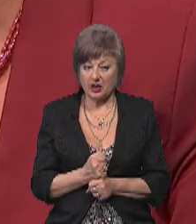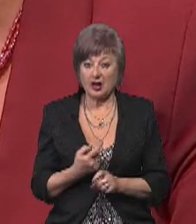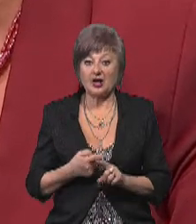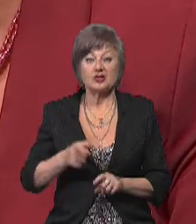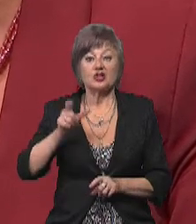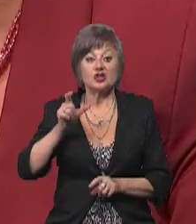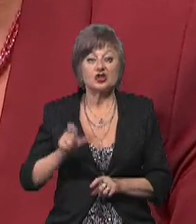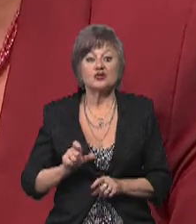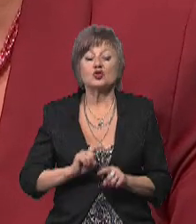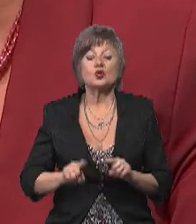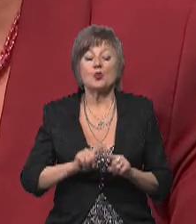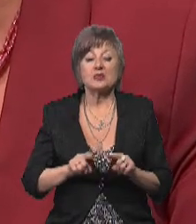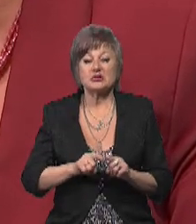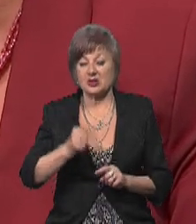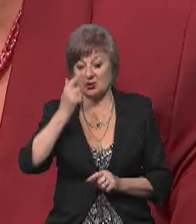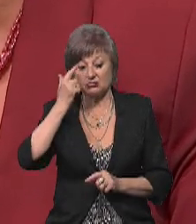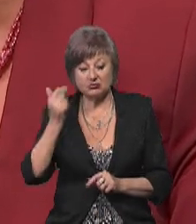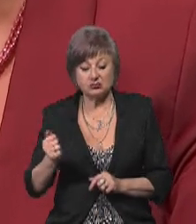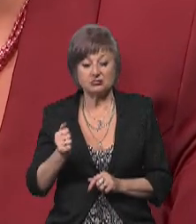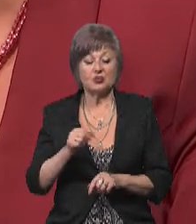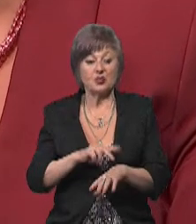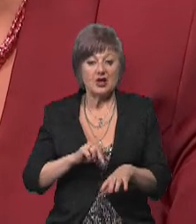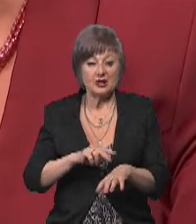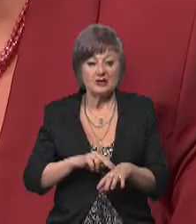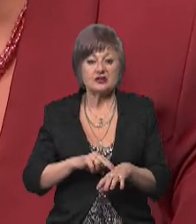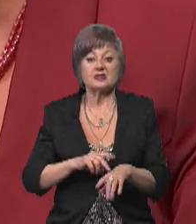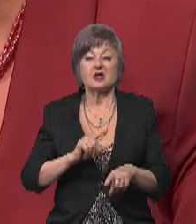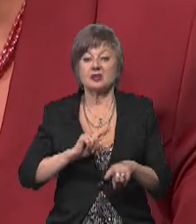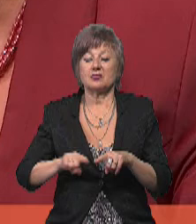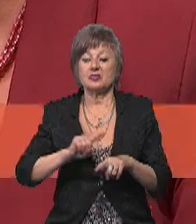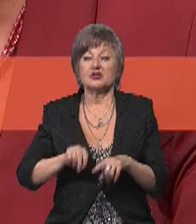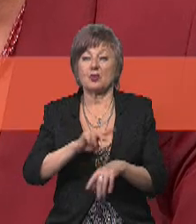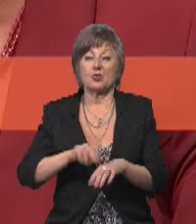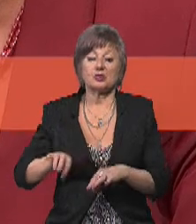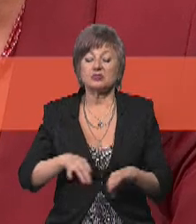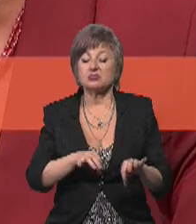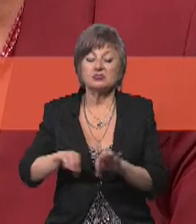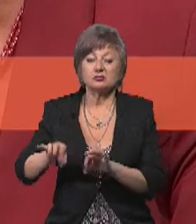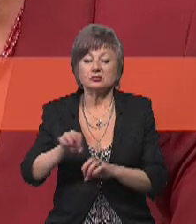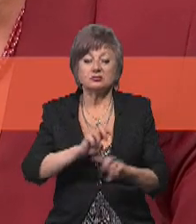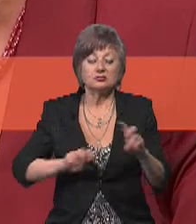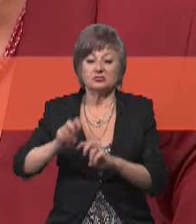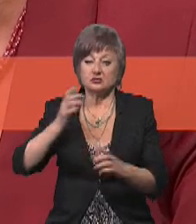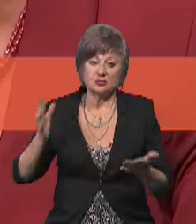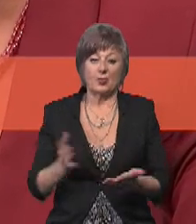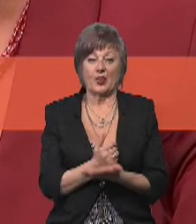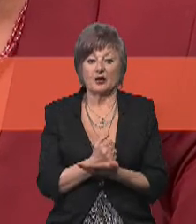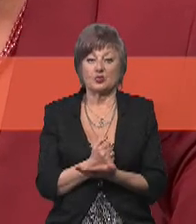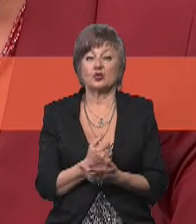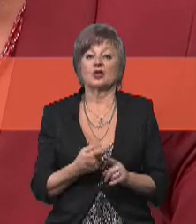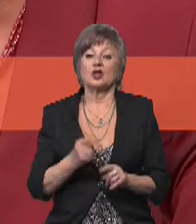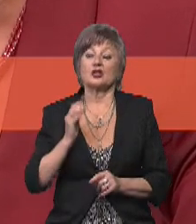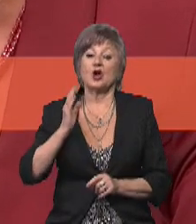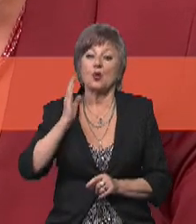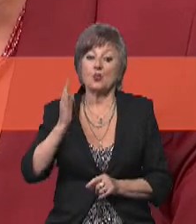людину, як найшвидше заявлять на лінію 102, так найшвидше екіпаж патрульної поліції будуть опрацьовувати цю інформацію. І на